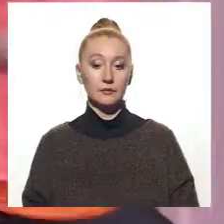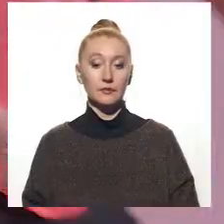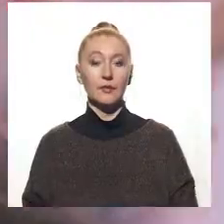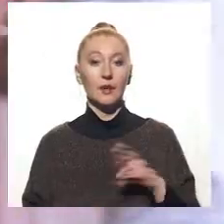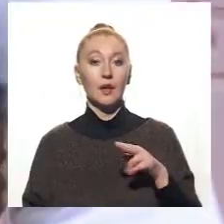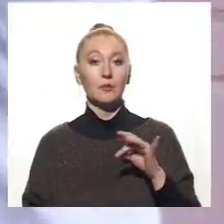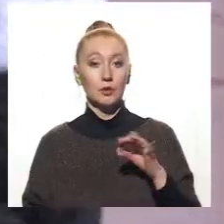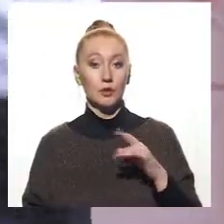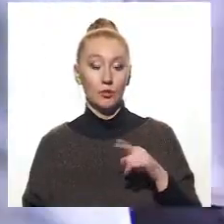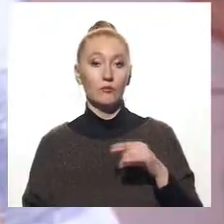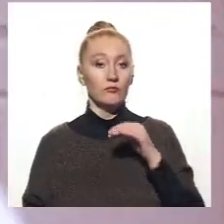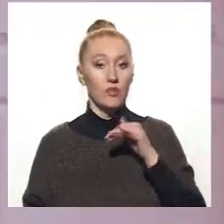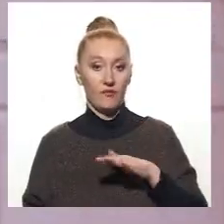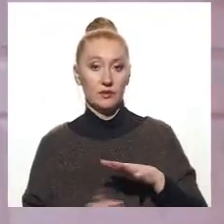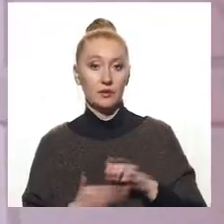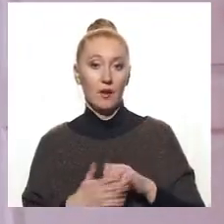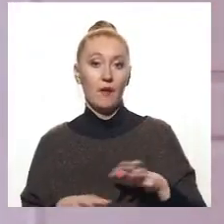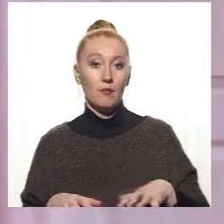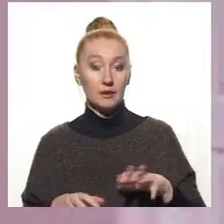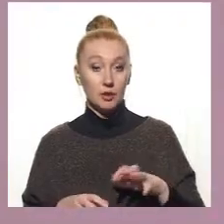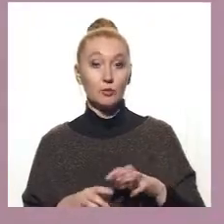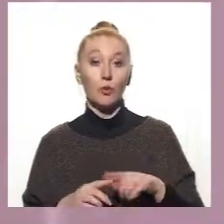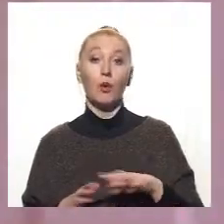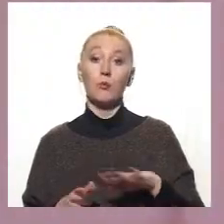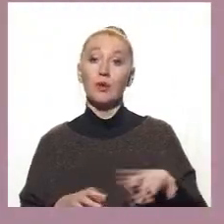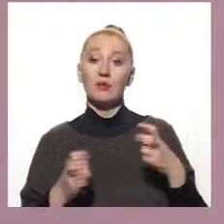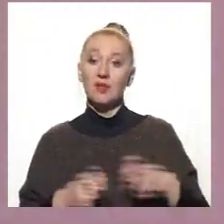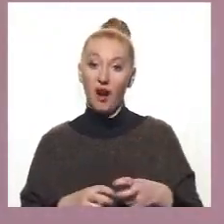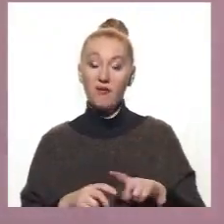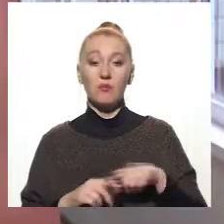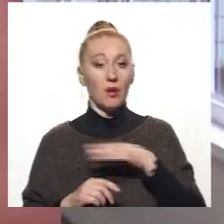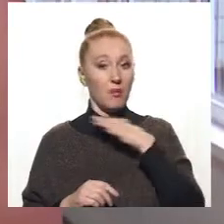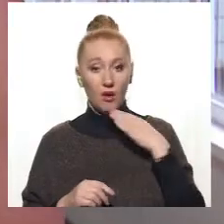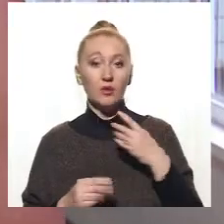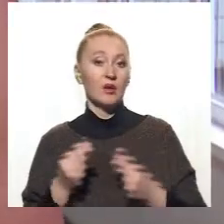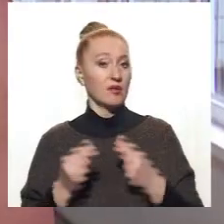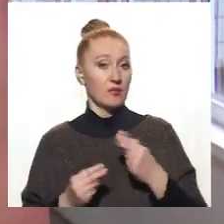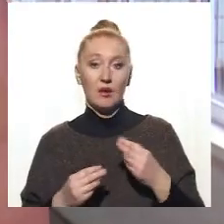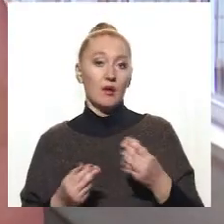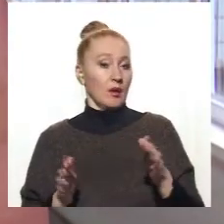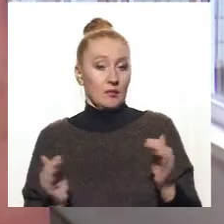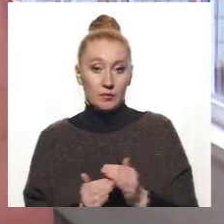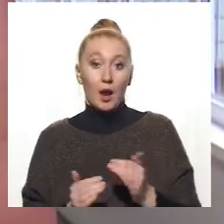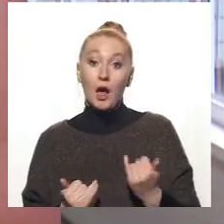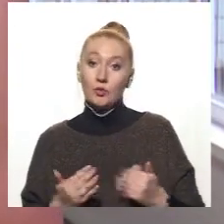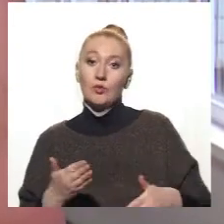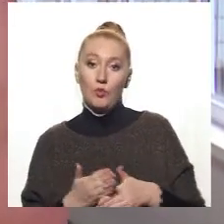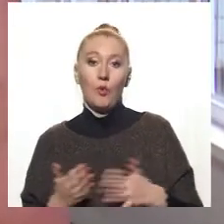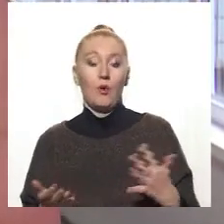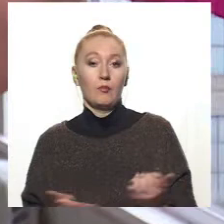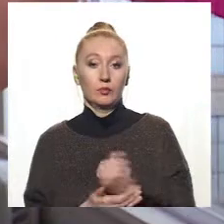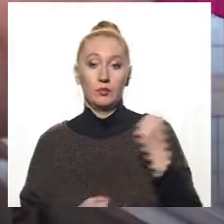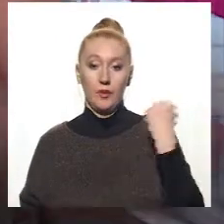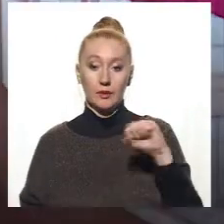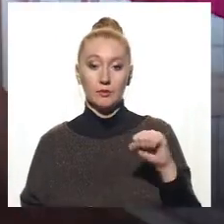Дмитро професійно займався баскетболом 6 років. Після багатьох травм майже перестав грати. Сьогодні вирішив допомогти своїй команді здобути